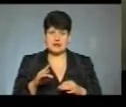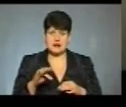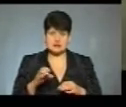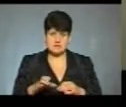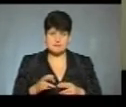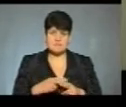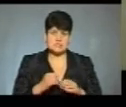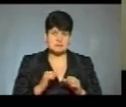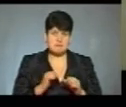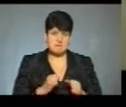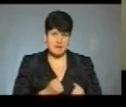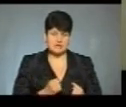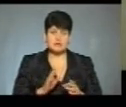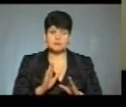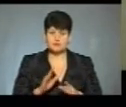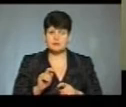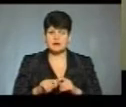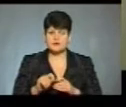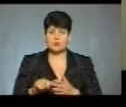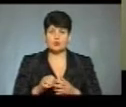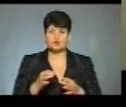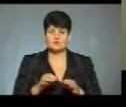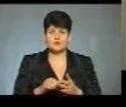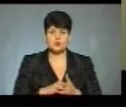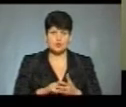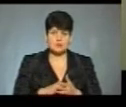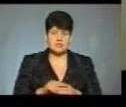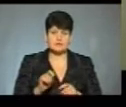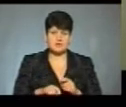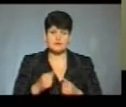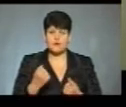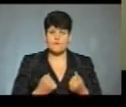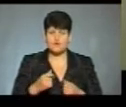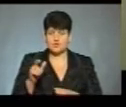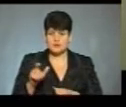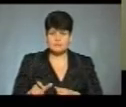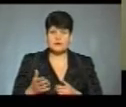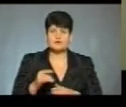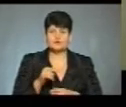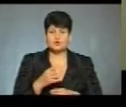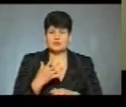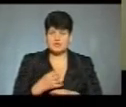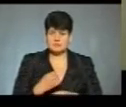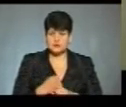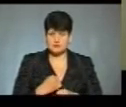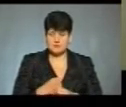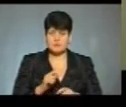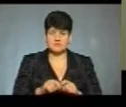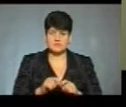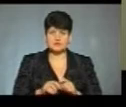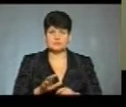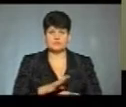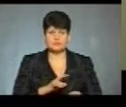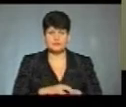провіримо дозвільні документи, провіримо водія, який в той день працював, мається на увазі, чи він пройшов